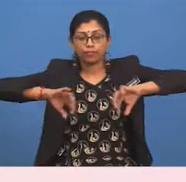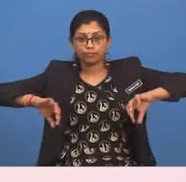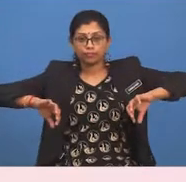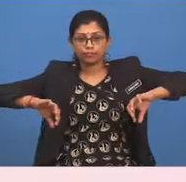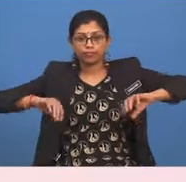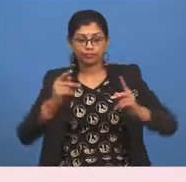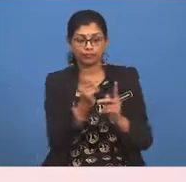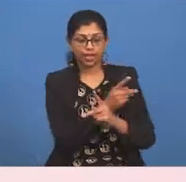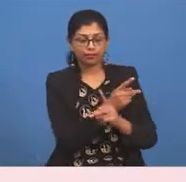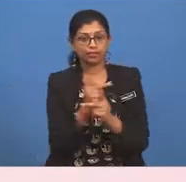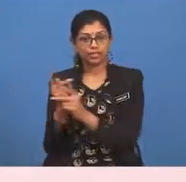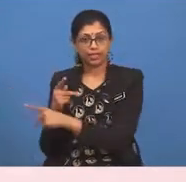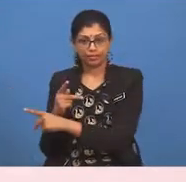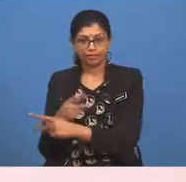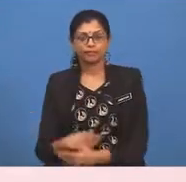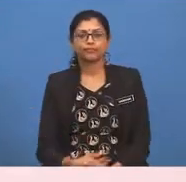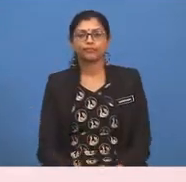100%.